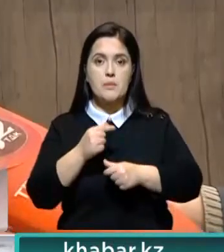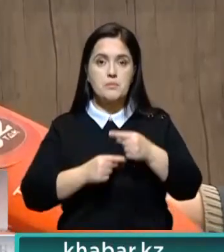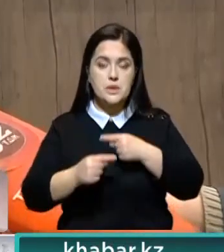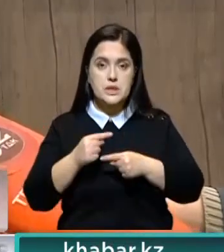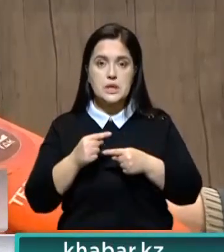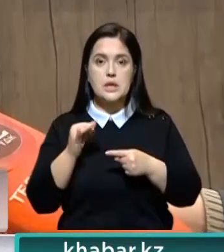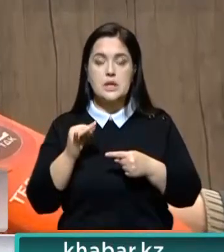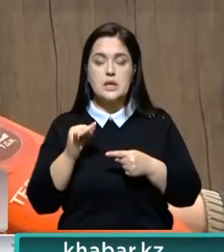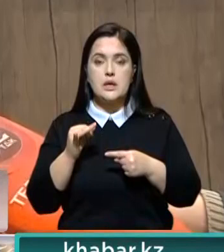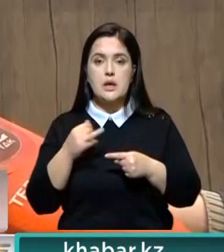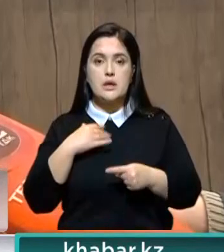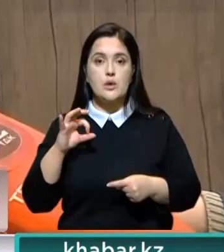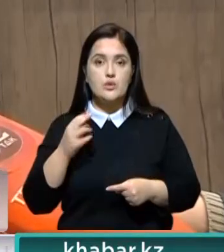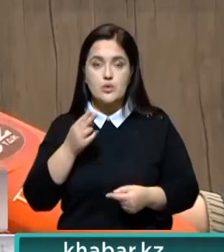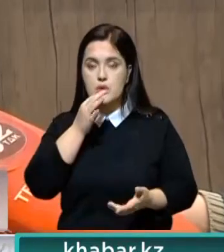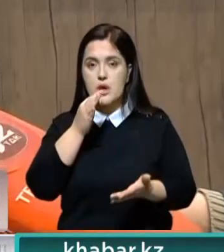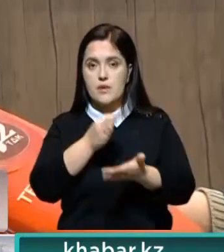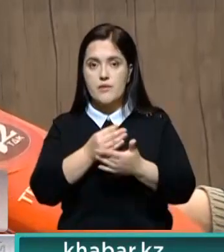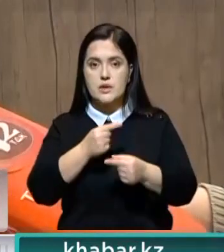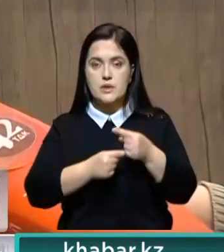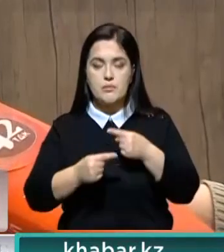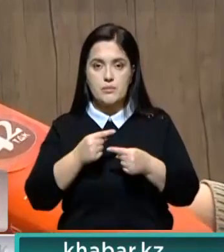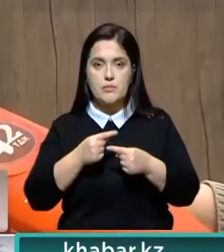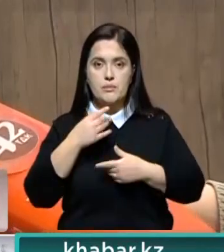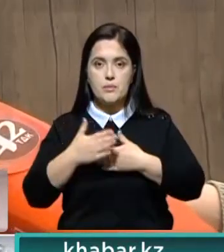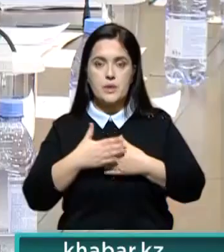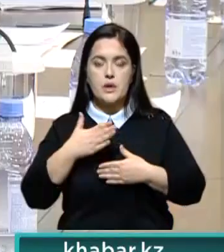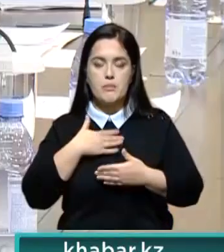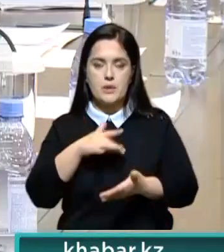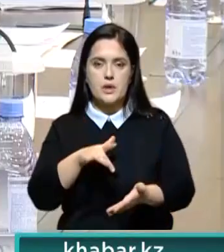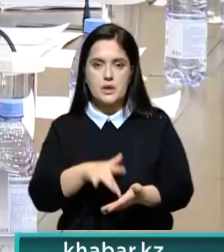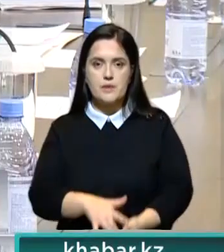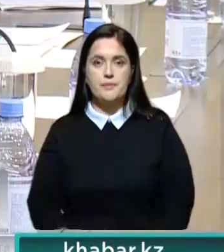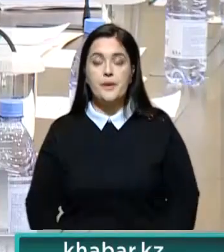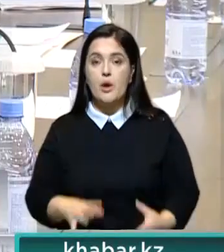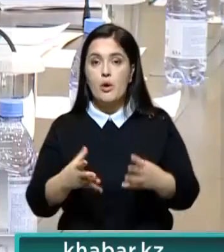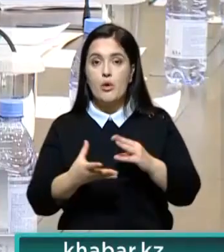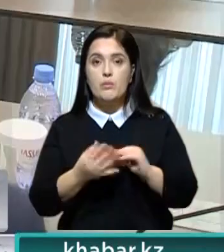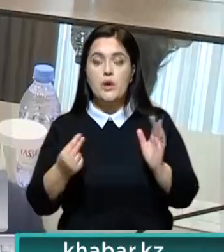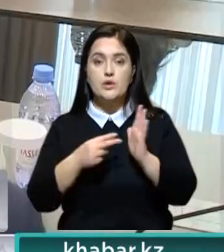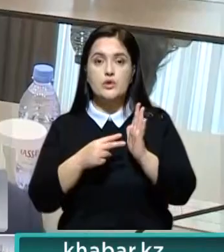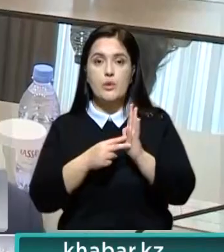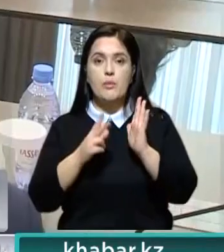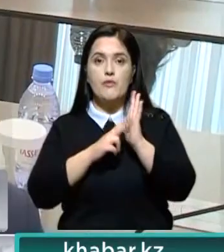в рамках нашей социальной ответственности бизнеса перед нашими регионами. Общая стоимость запланированных